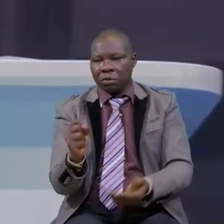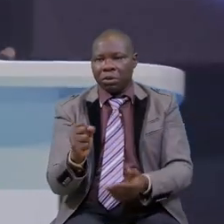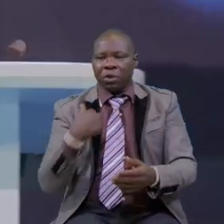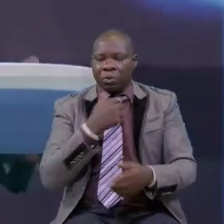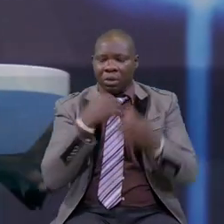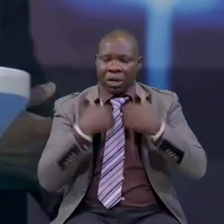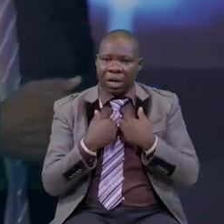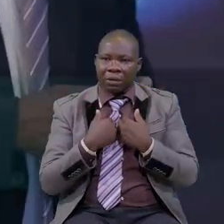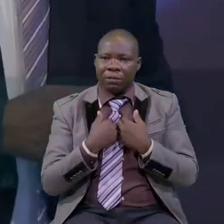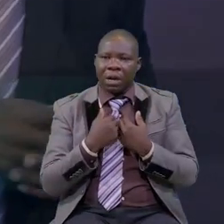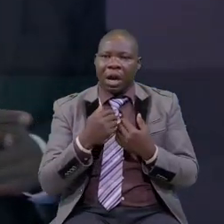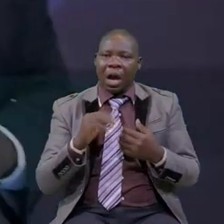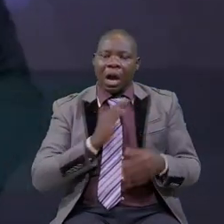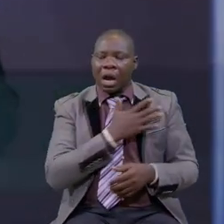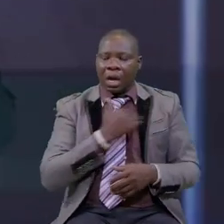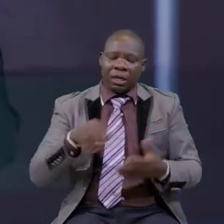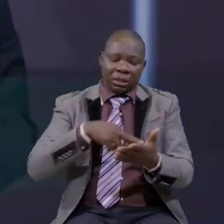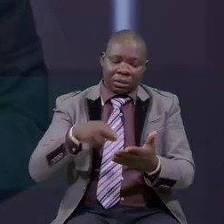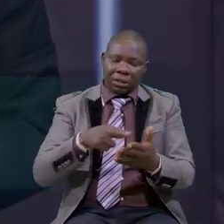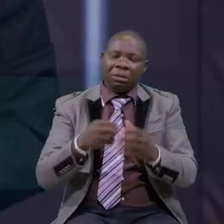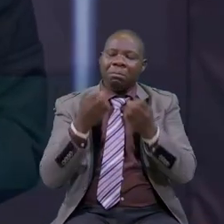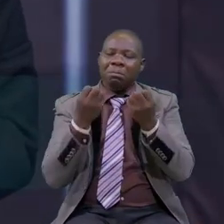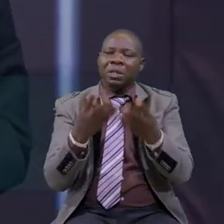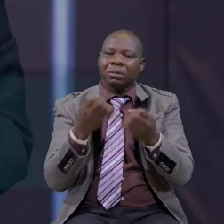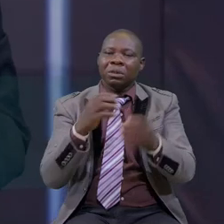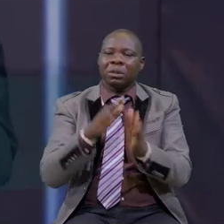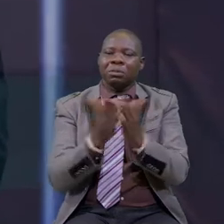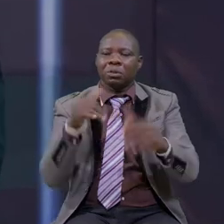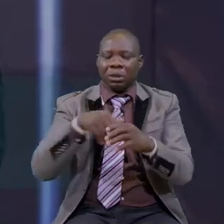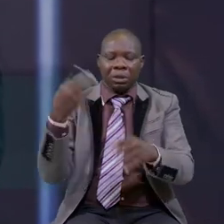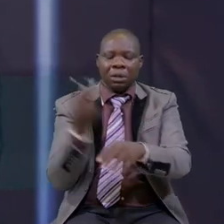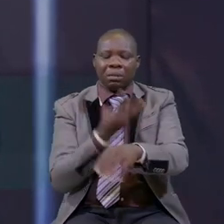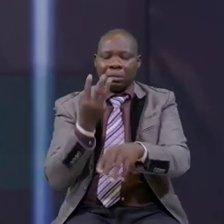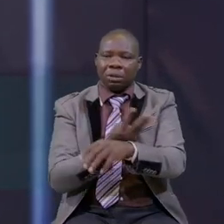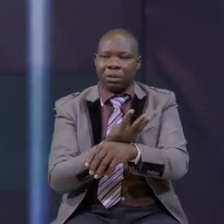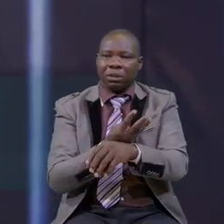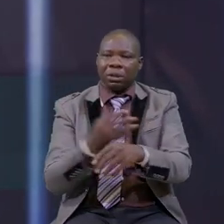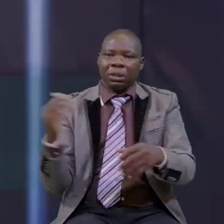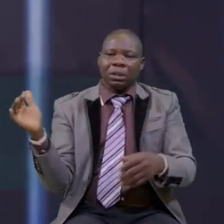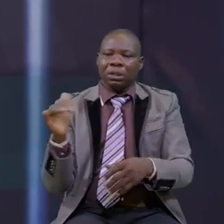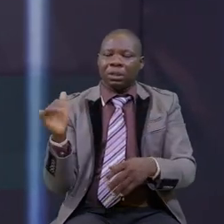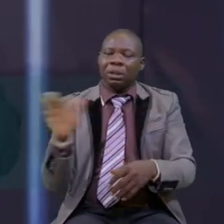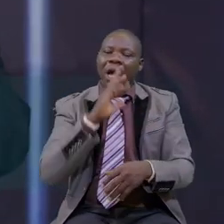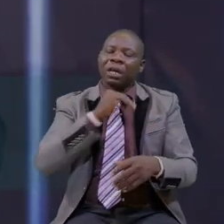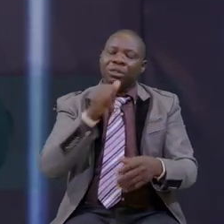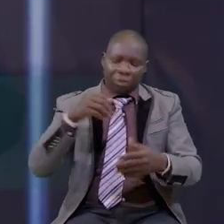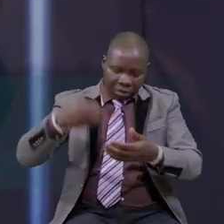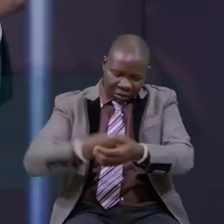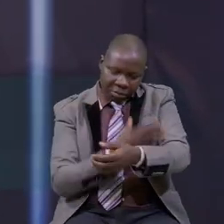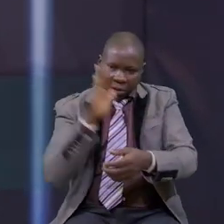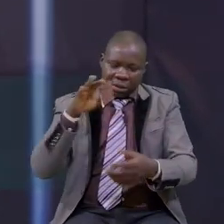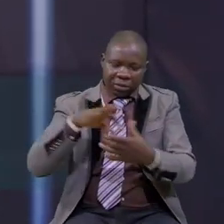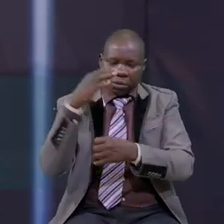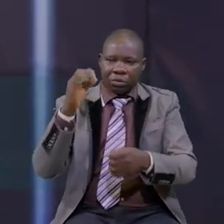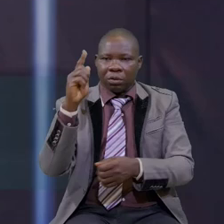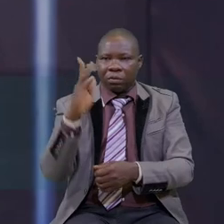nous avons, que j'ai lu beaucoup de livres en mathématiques, ne sont pas inspirés par l'Esprit de